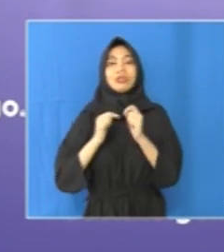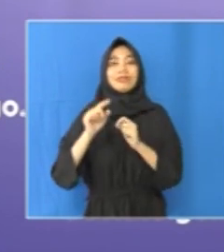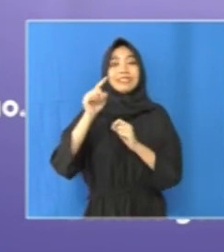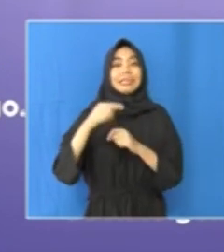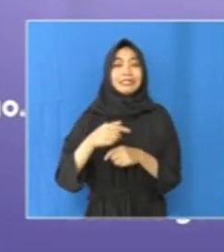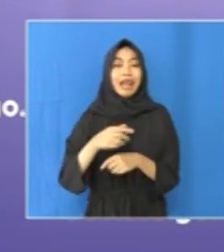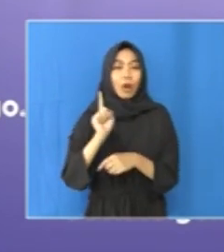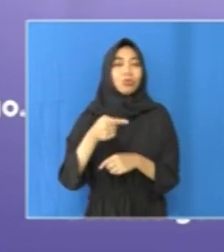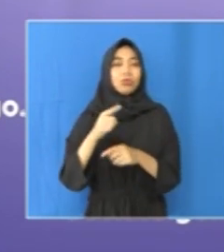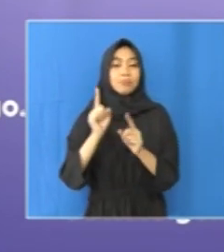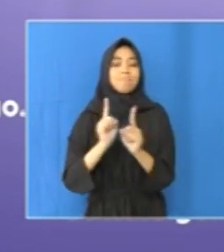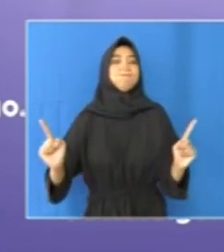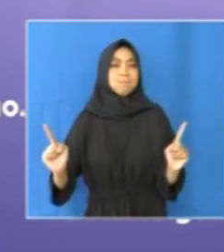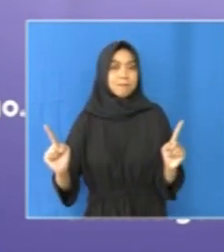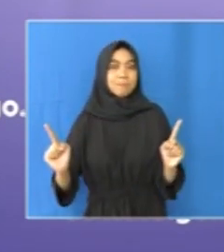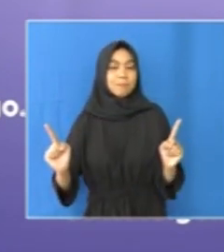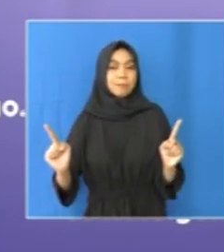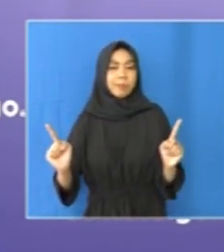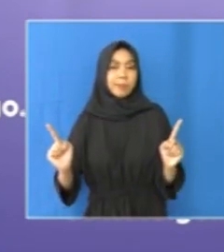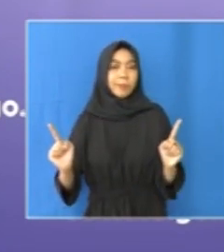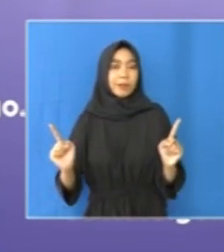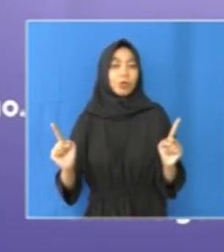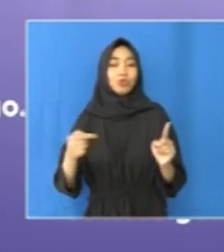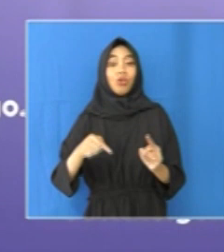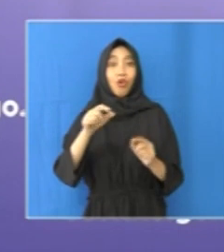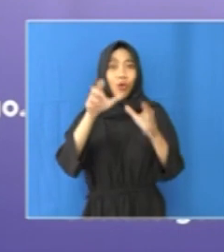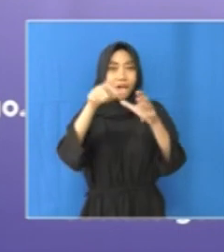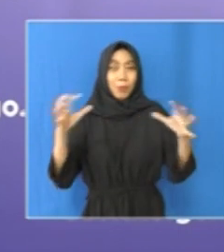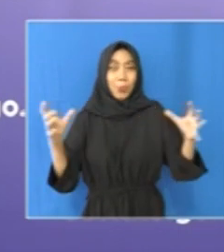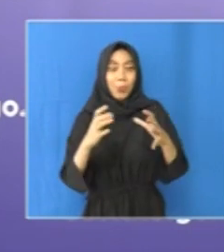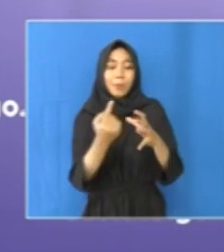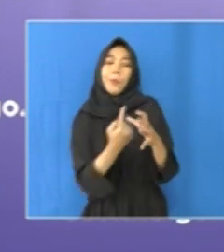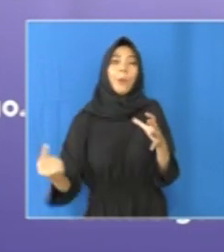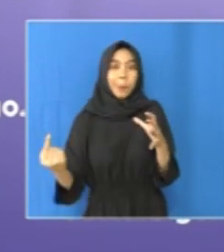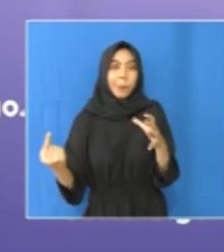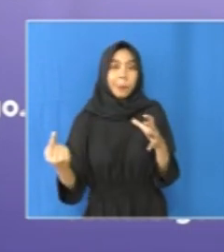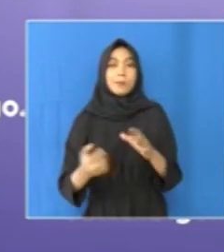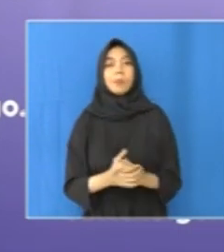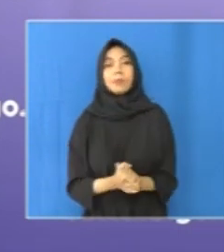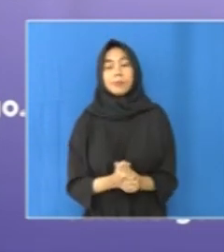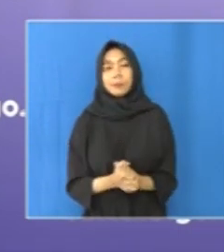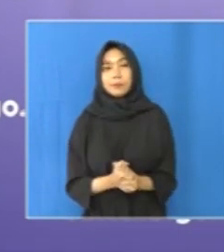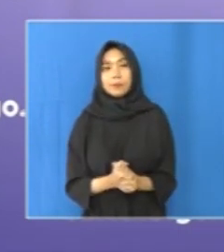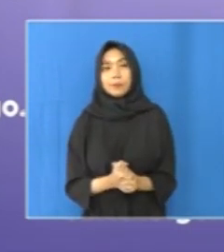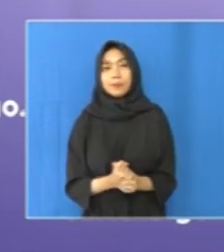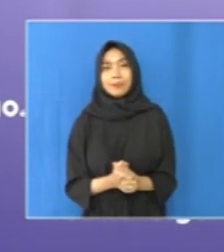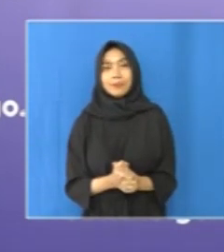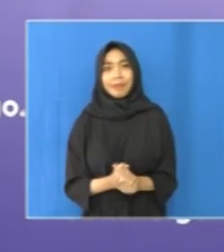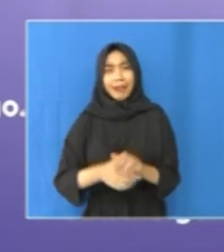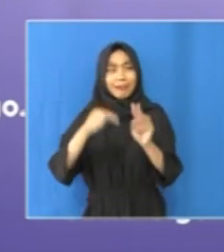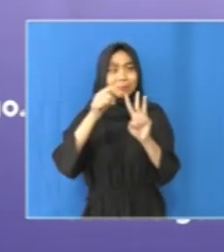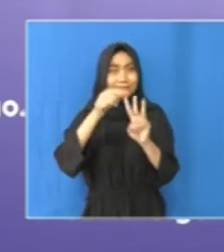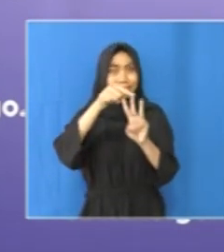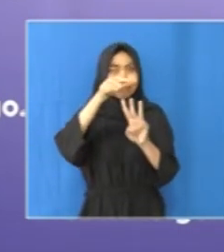jarak Hai Mari disiplin menghindari kerumunan Hai hal tersebut harus dilakukan secara